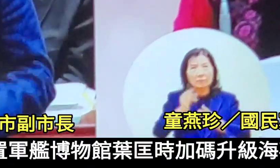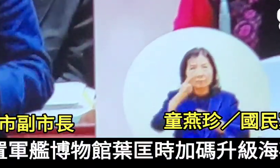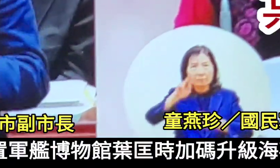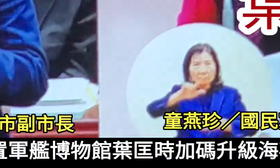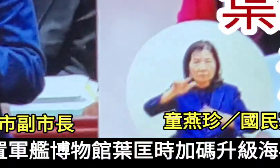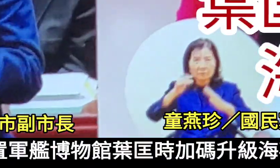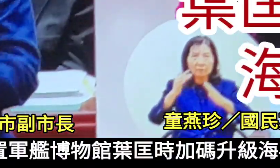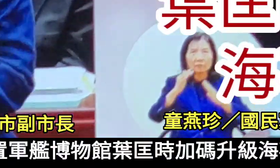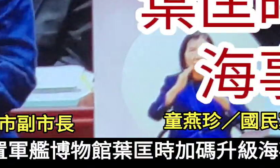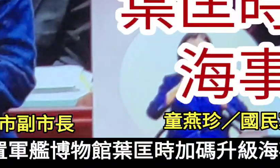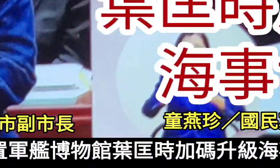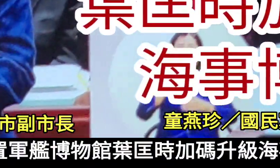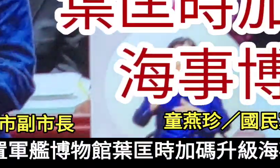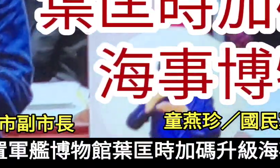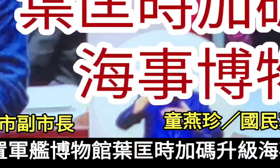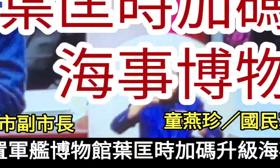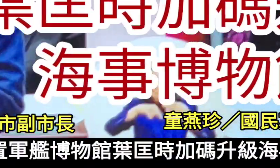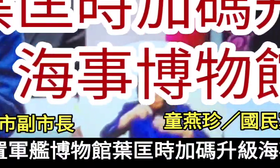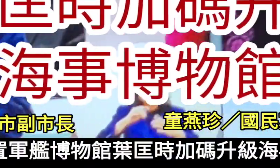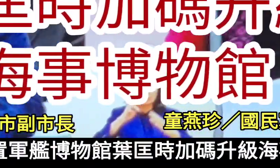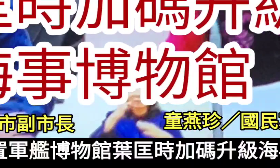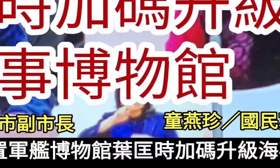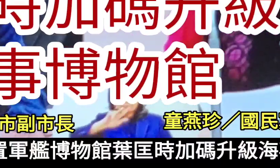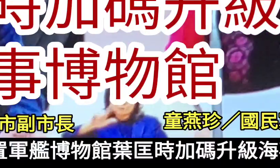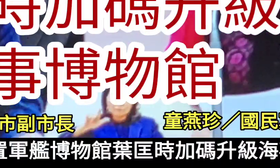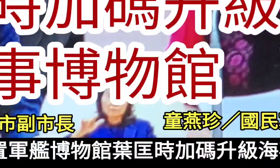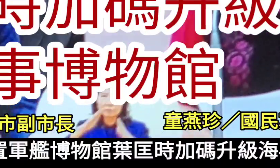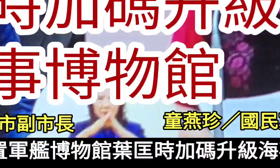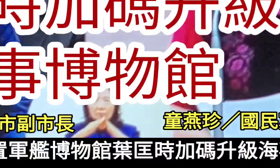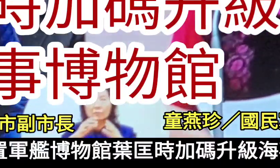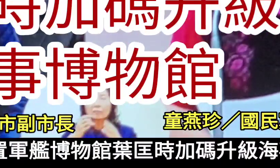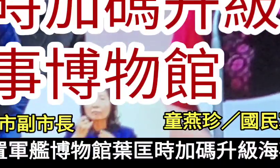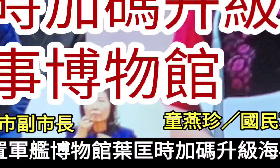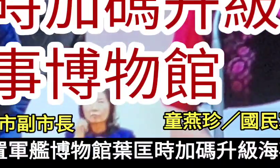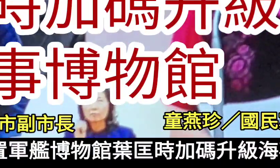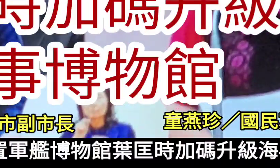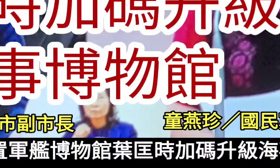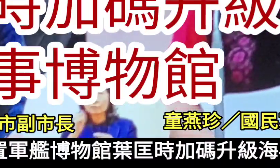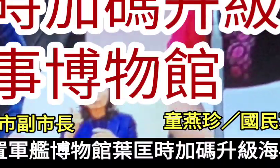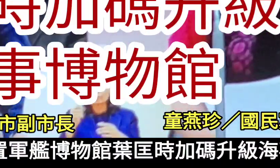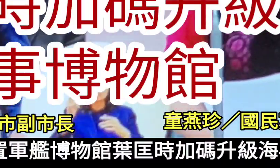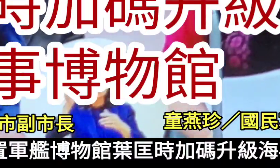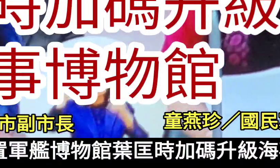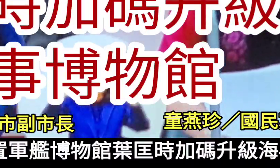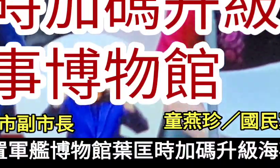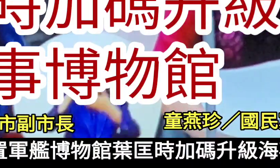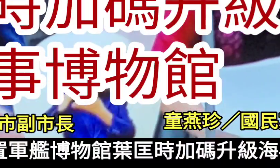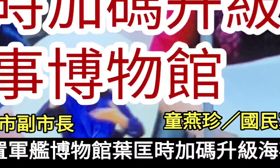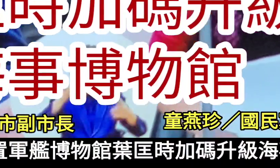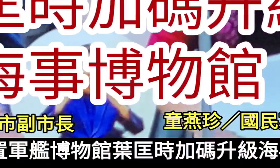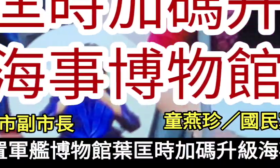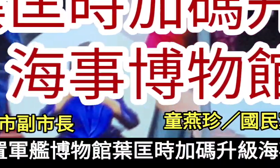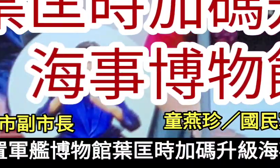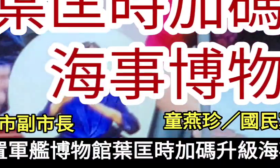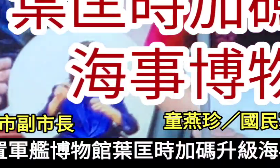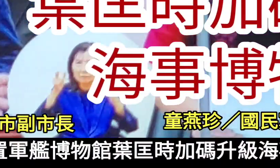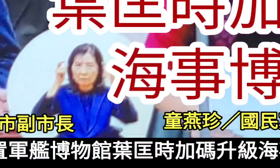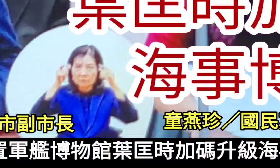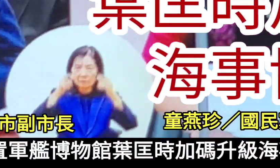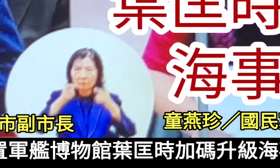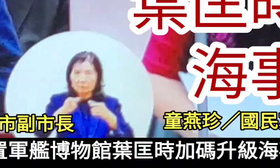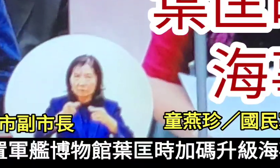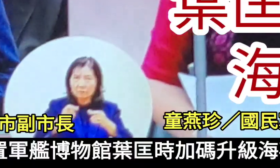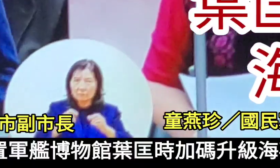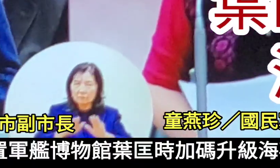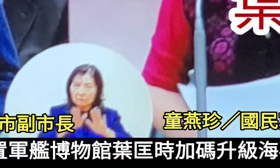事博物馆。 海事博物馆 就除了有军舰就是军事方面以外，因为我们高雄是海洋城市嘛，那高雄港的发迹的这个过程等等的